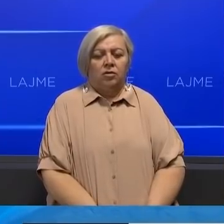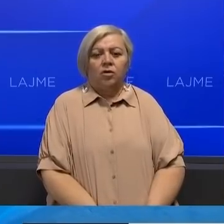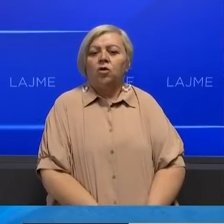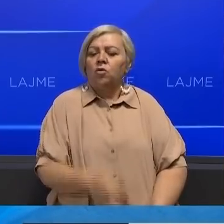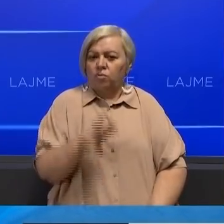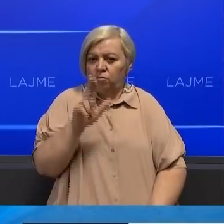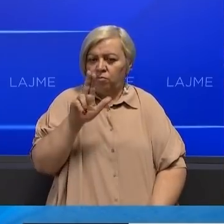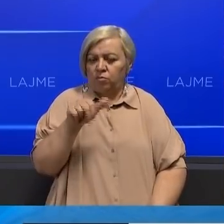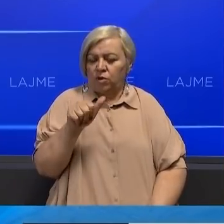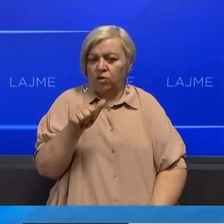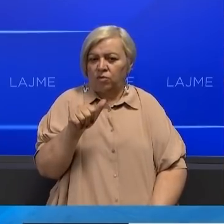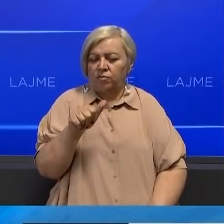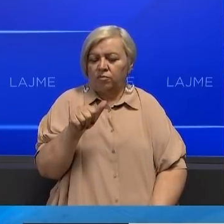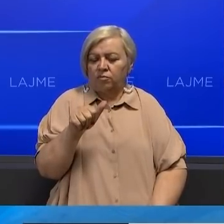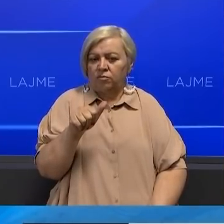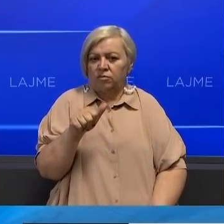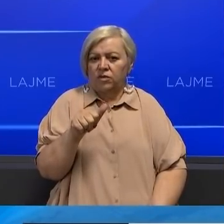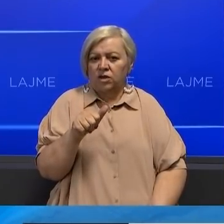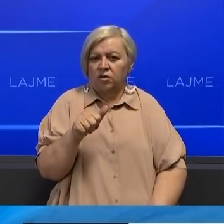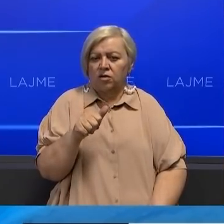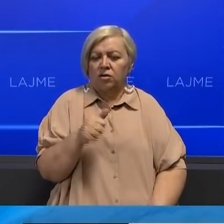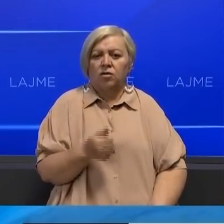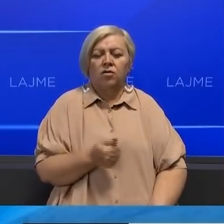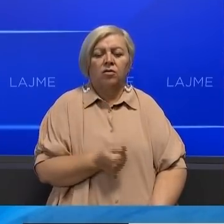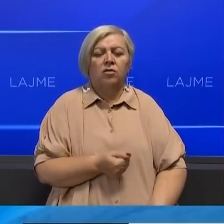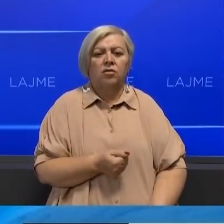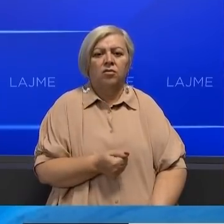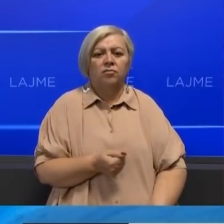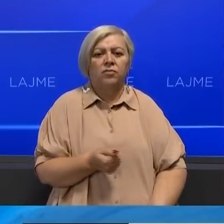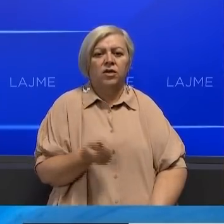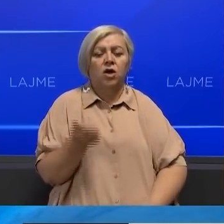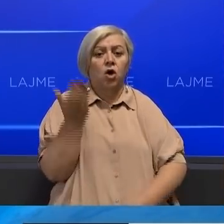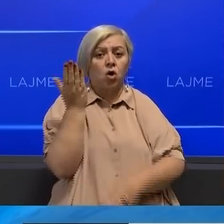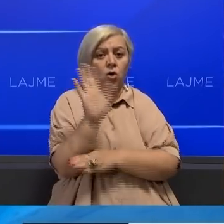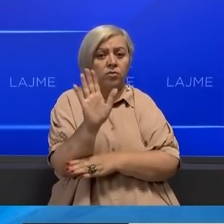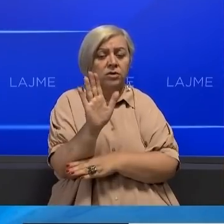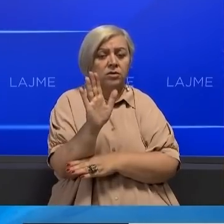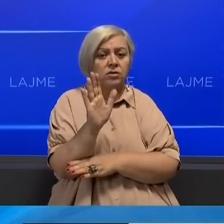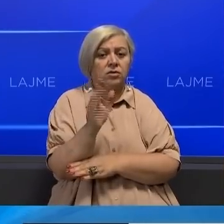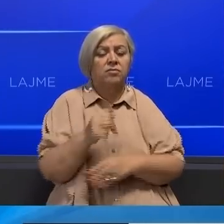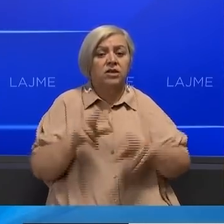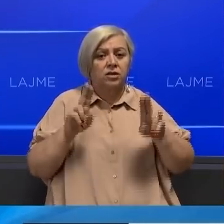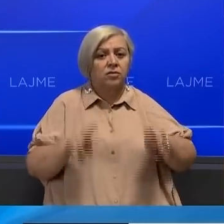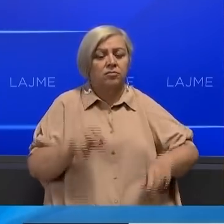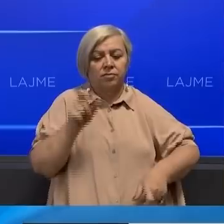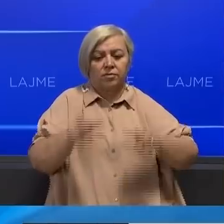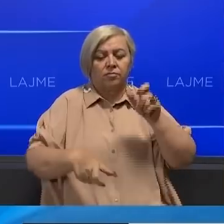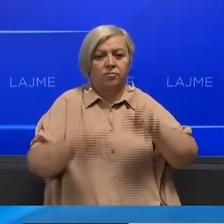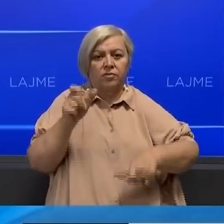Po, raporti që Komisariatit të lartë për të drejtave të njeriut të